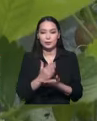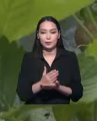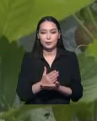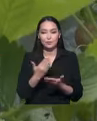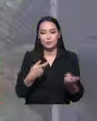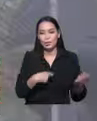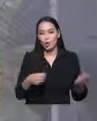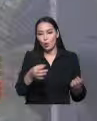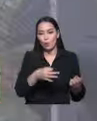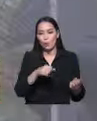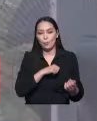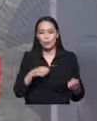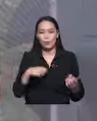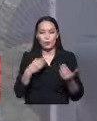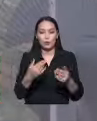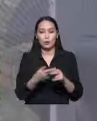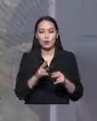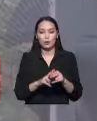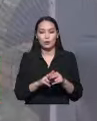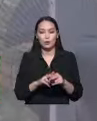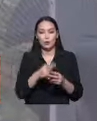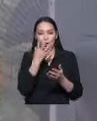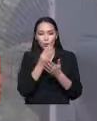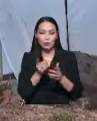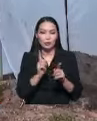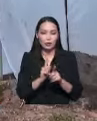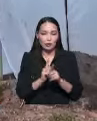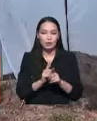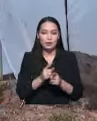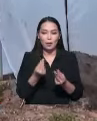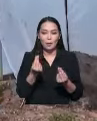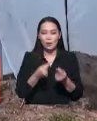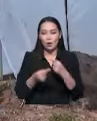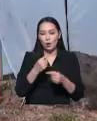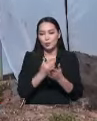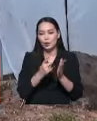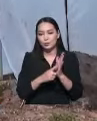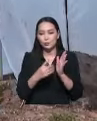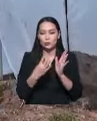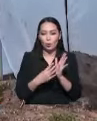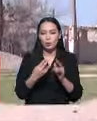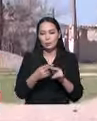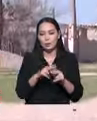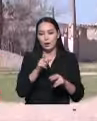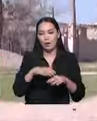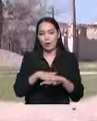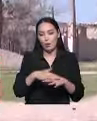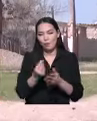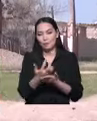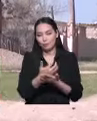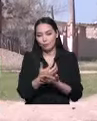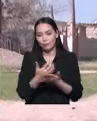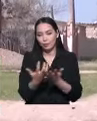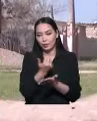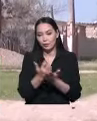Жамбыл ауданының өзінен 114 тұрғын тың идеясы үшін қайтарымсыз грант алған. Мемлекеттен биыл тағы да жұмыссыз азаматтарды 7 мамандық